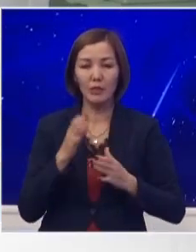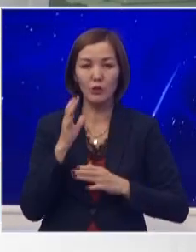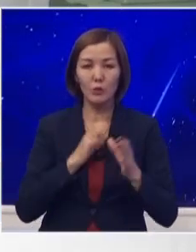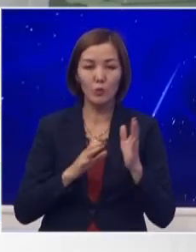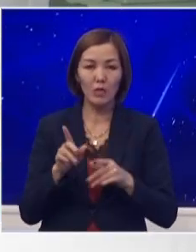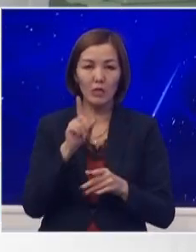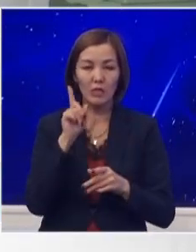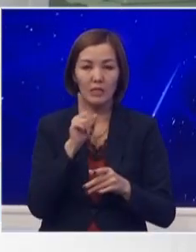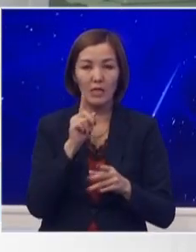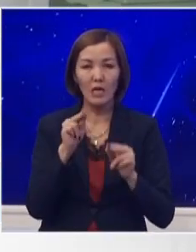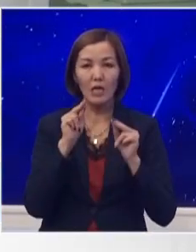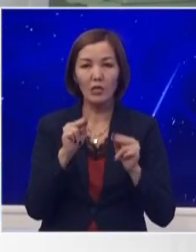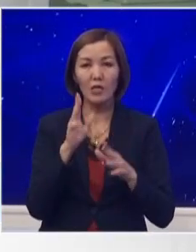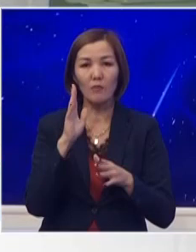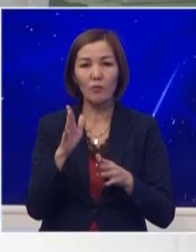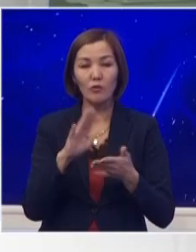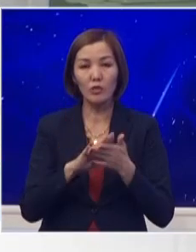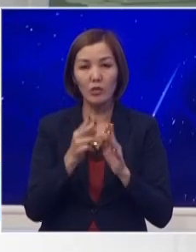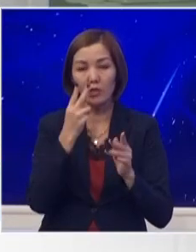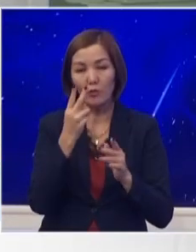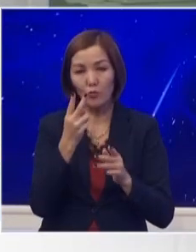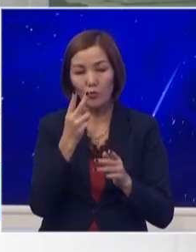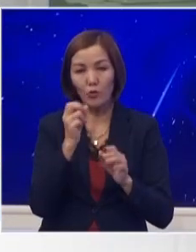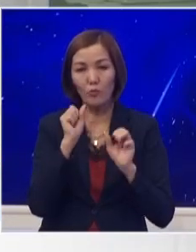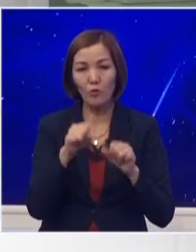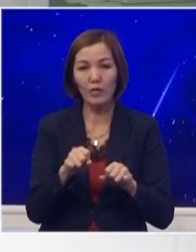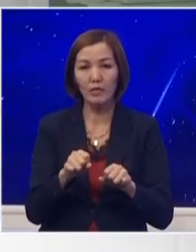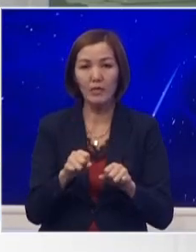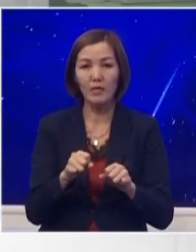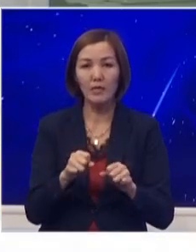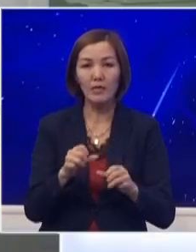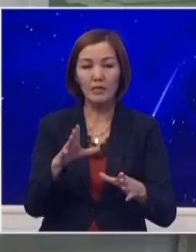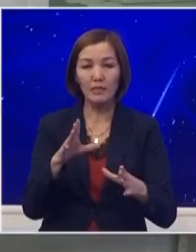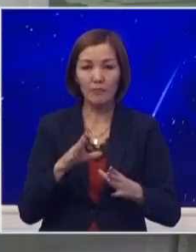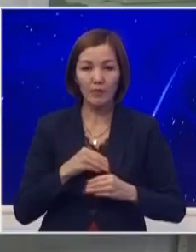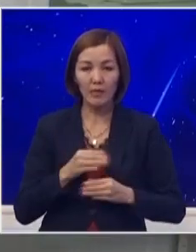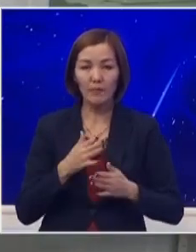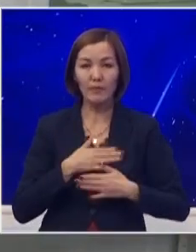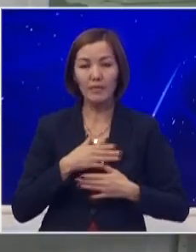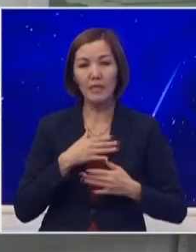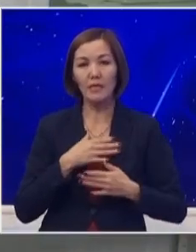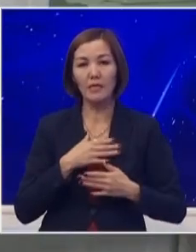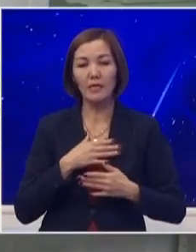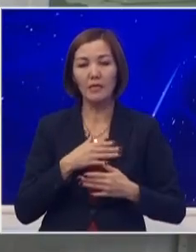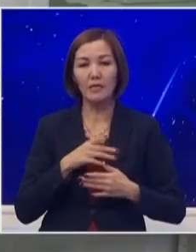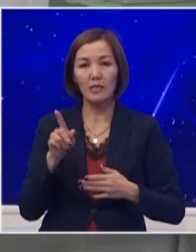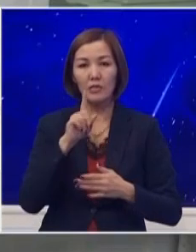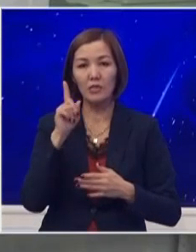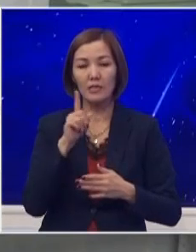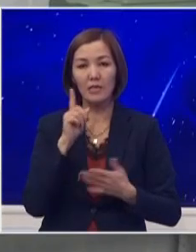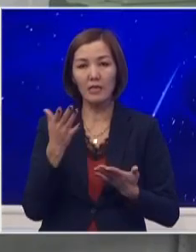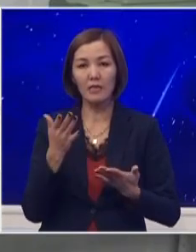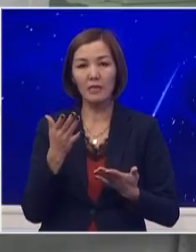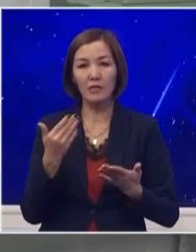таңда шынайы болып жақтан жағдайды көре алады. Бүгін сіздермен бірге, бізде балалармен бірге жаңа құрылғылар,